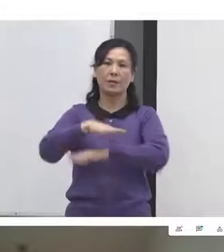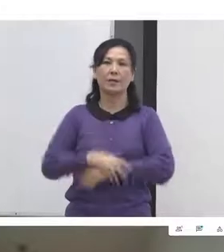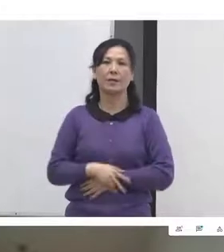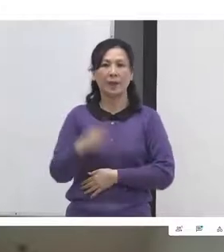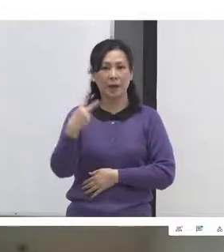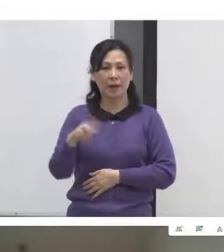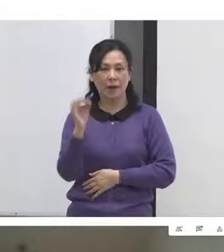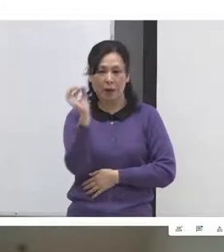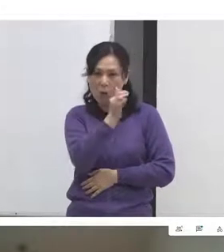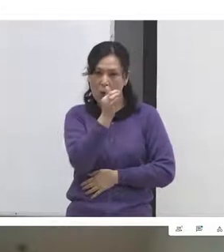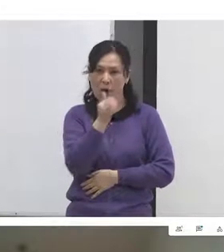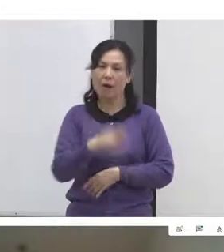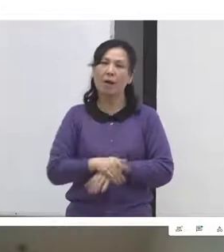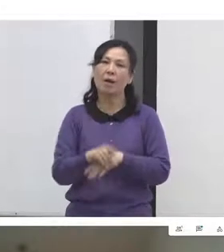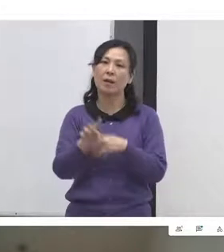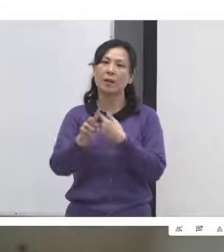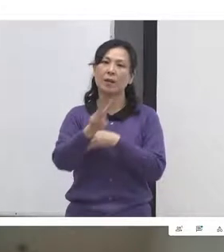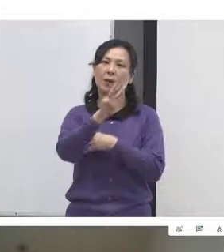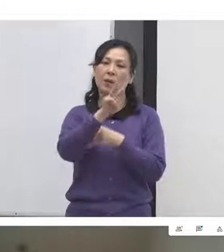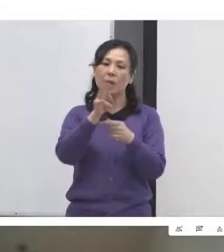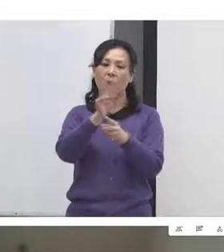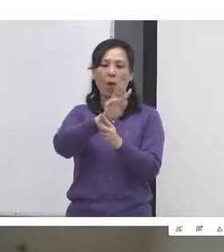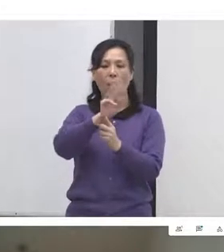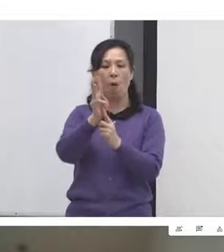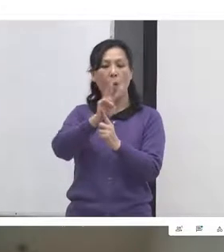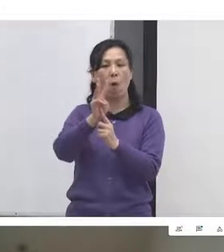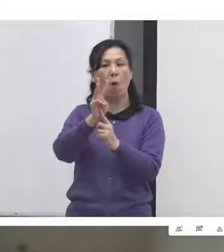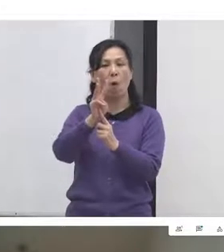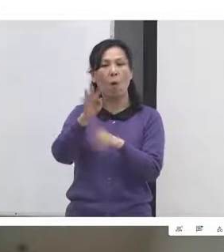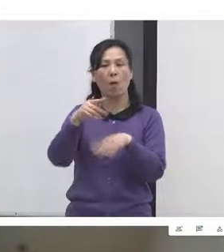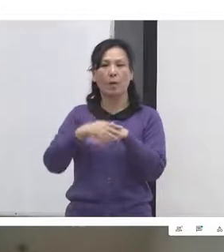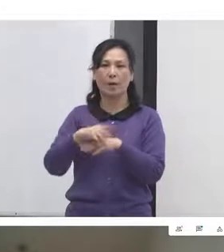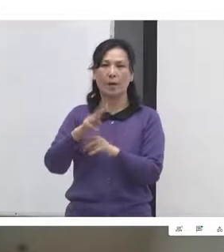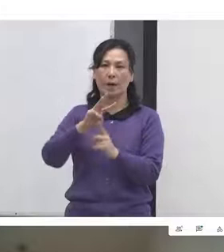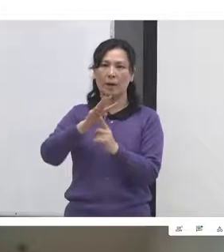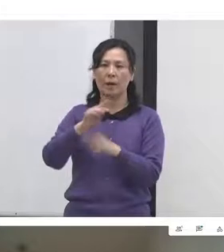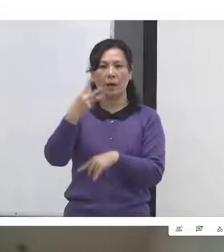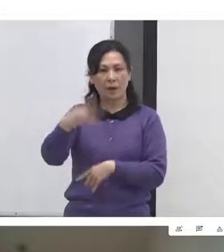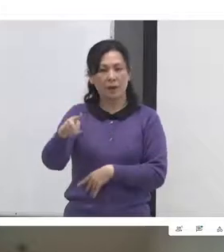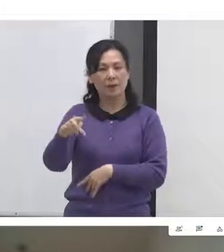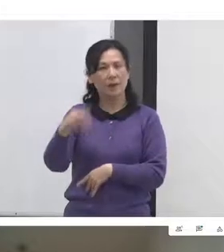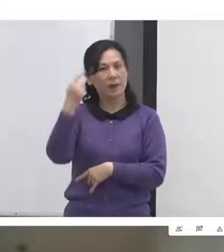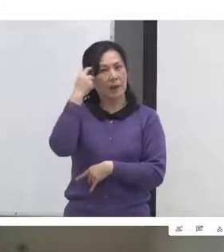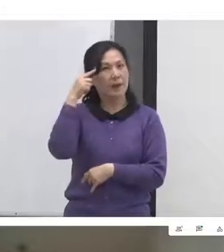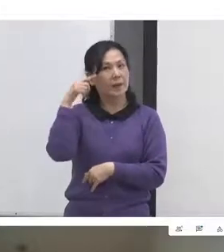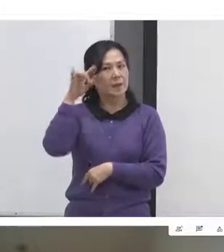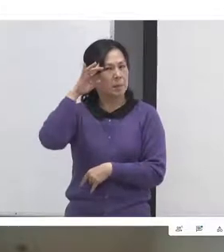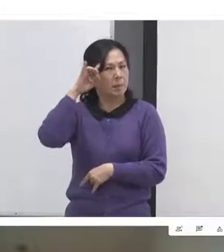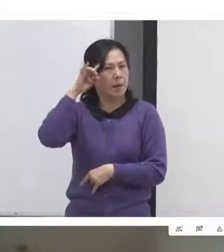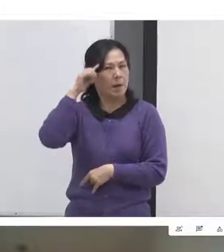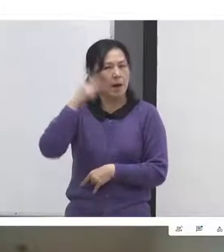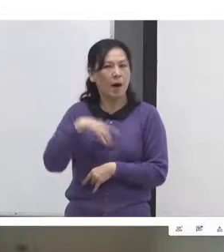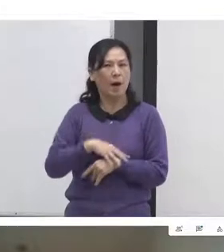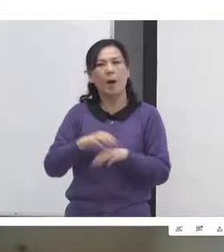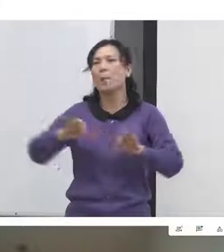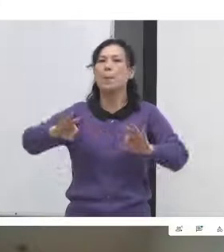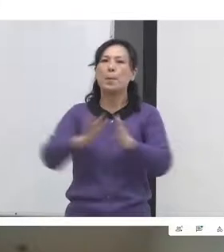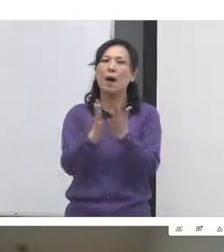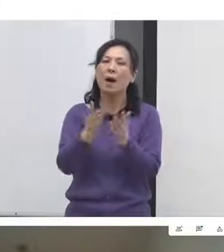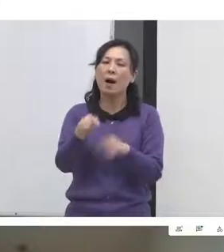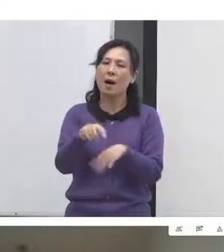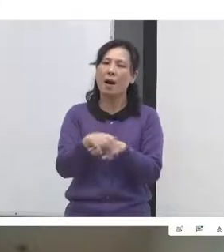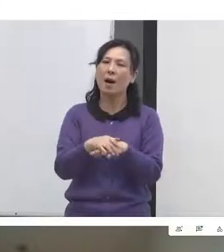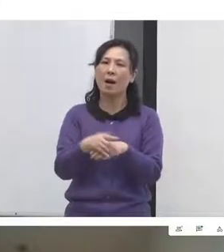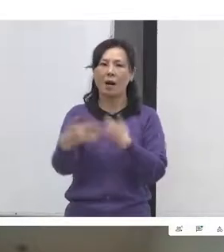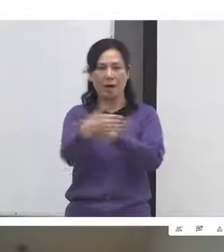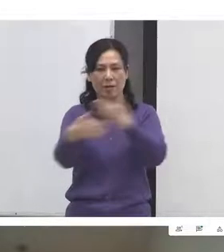WiFi、City WiFi， 然后可能会想要开发一个类似即时，然后一个交